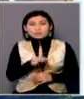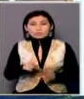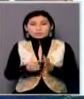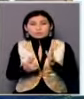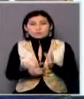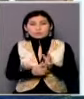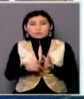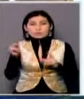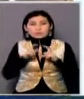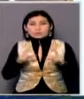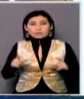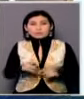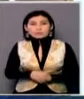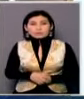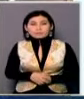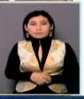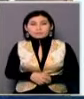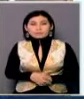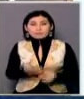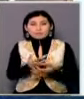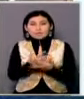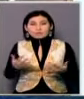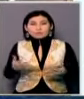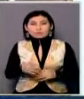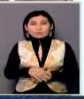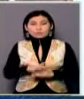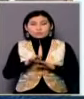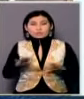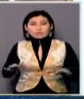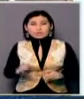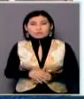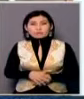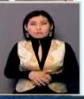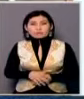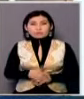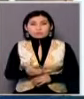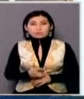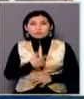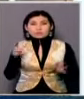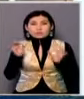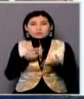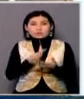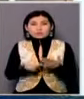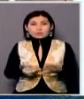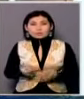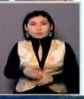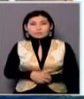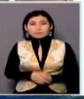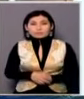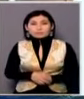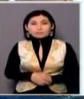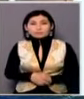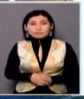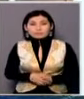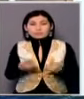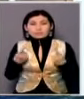17 мектептен әртүрлі оқушылар, өнер шеберлер, суретшілер,